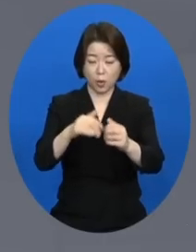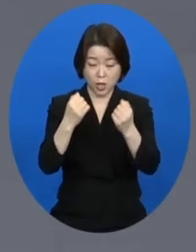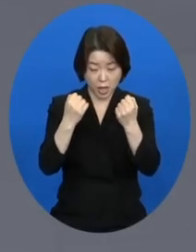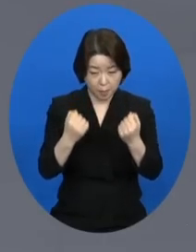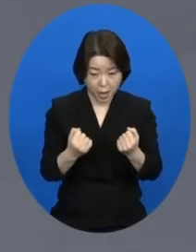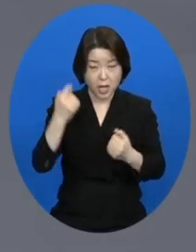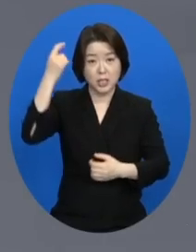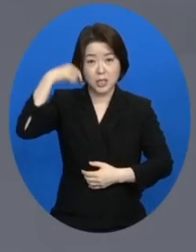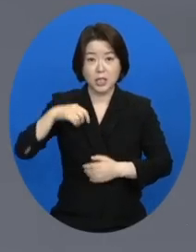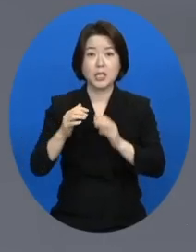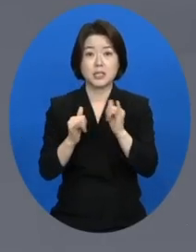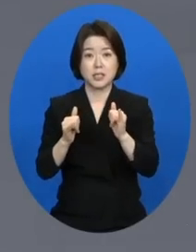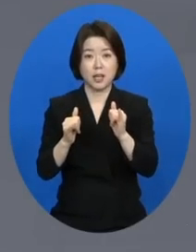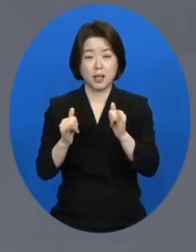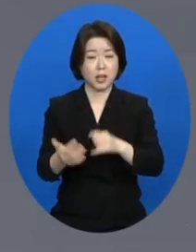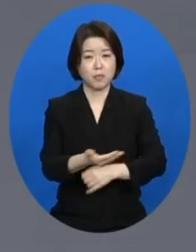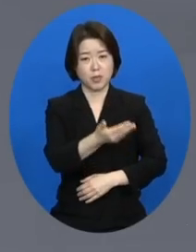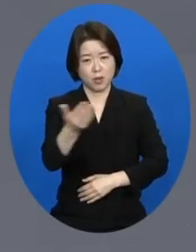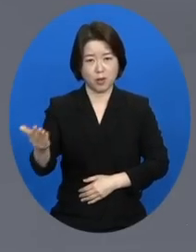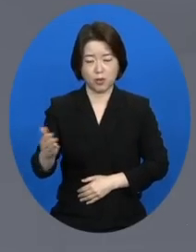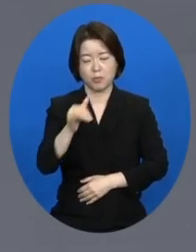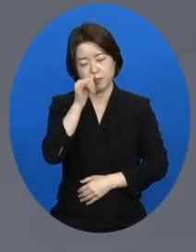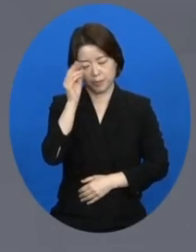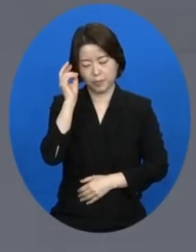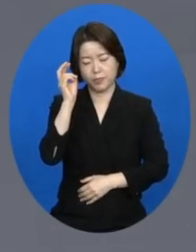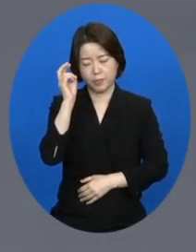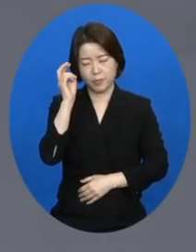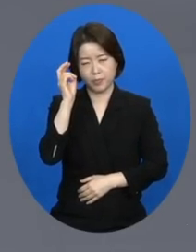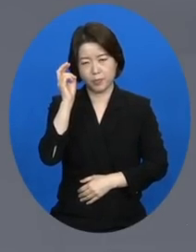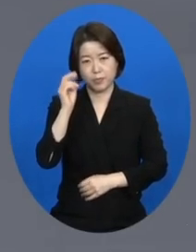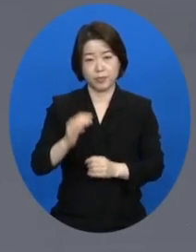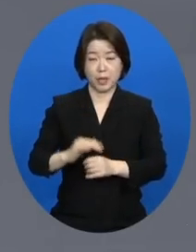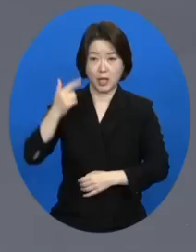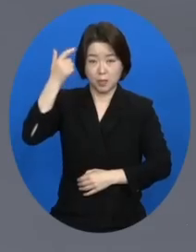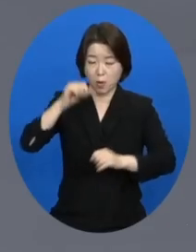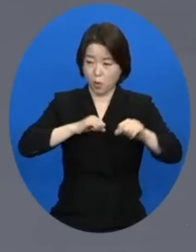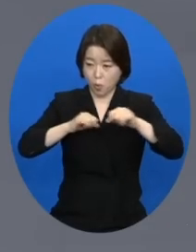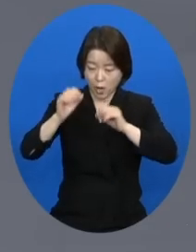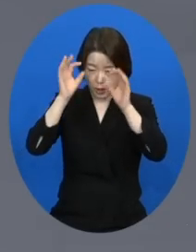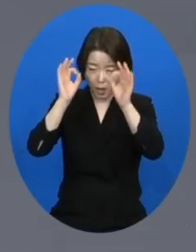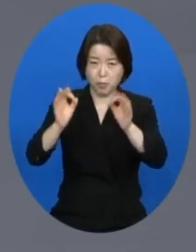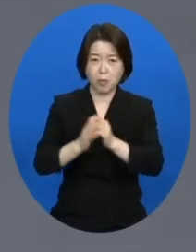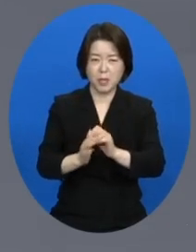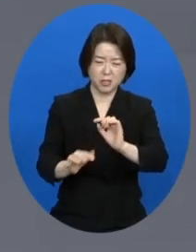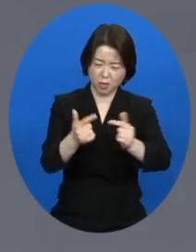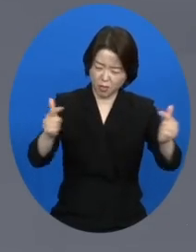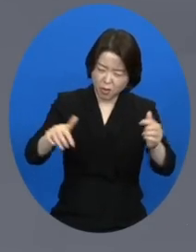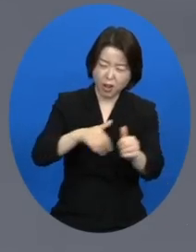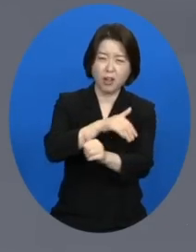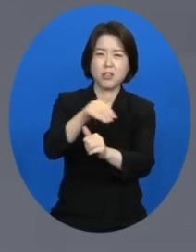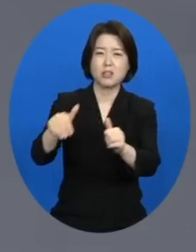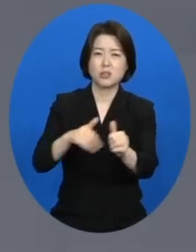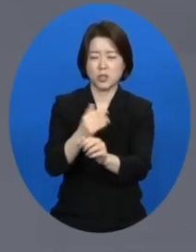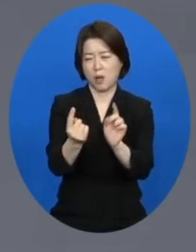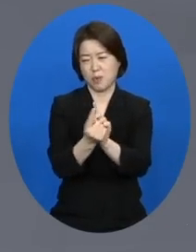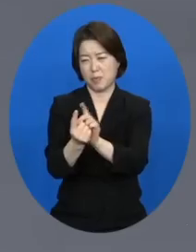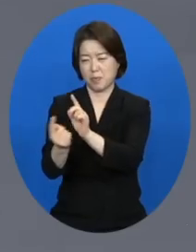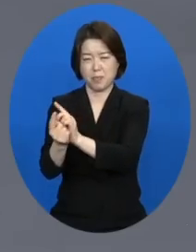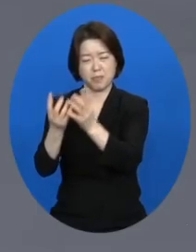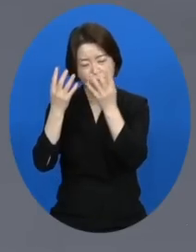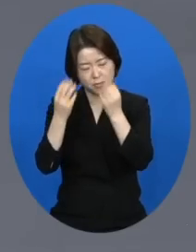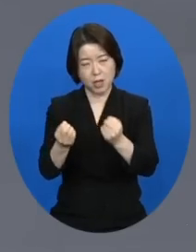느끼는 분들이 여러분 계실 거예요. 목회를 하다 보니까 정말 별의별 모든 그 상황들이 얼마나